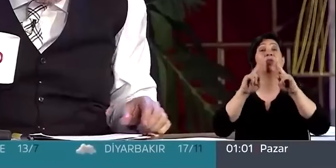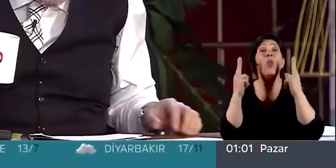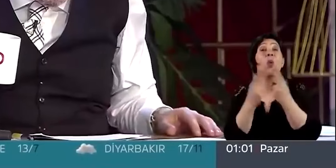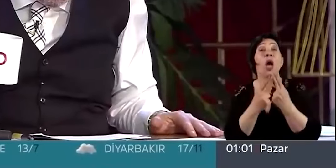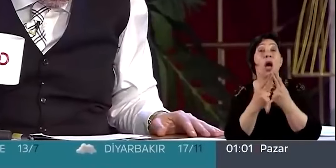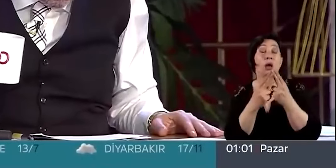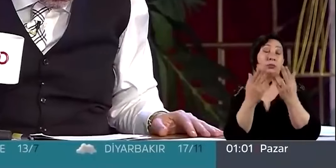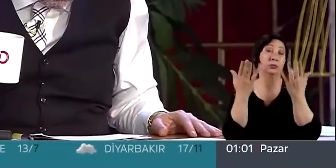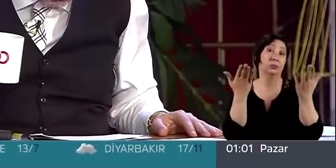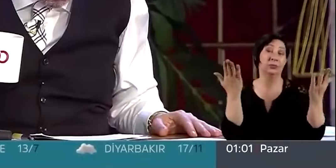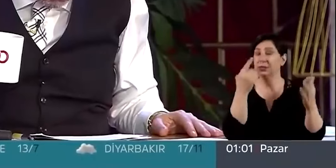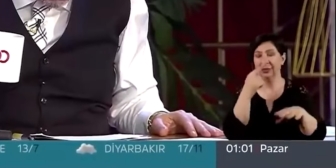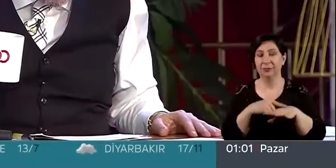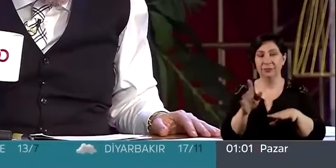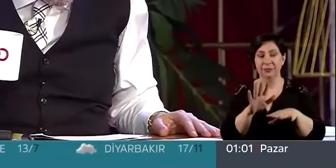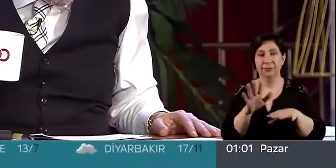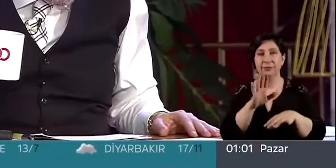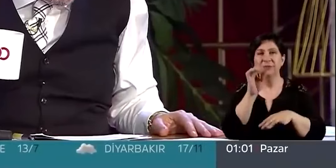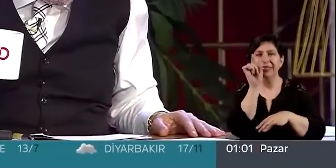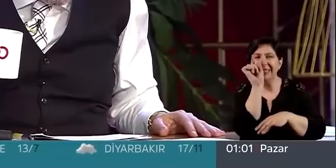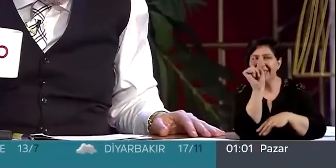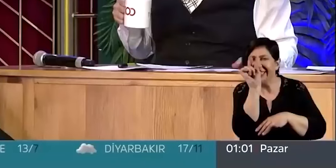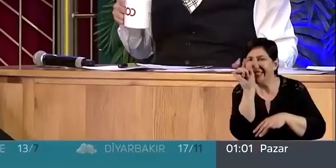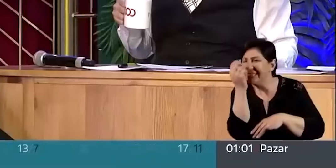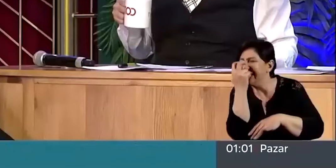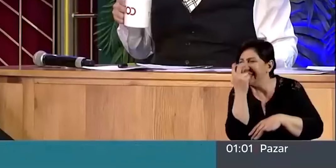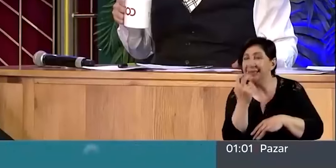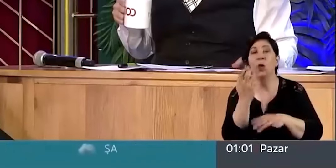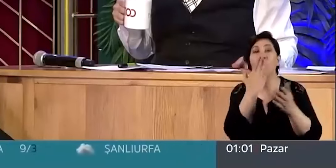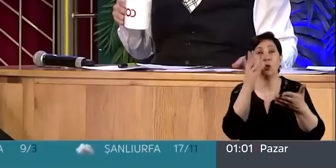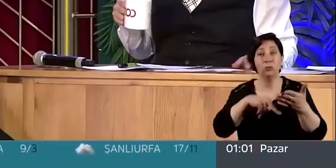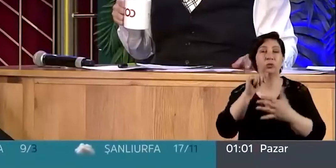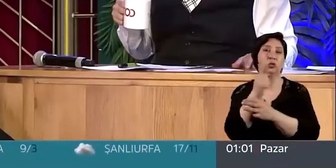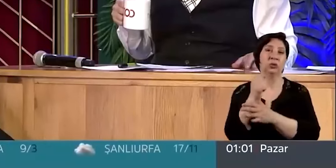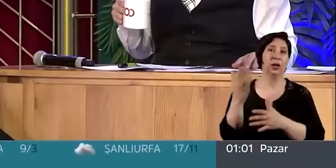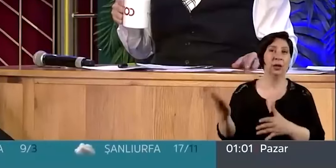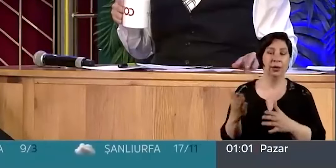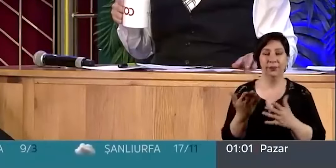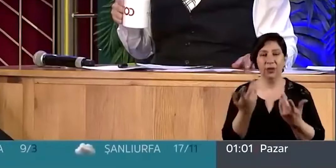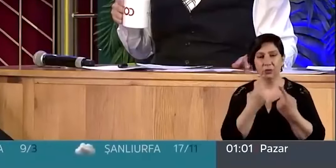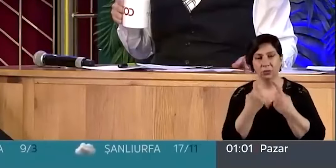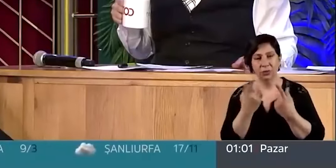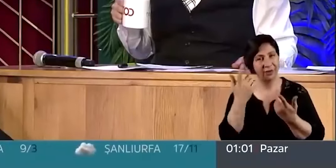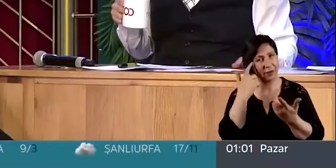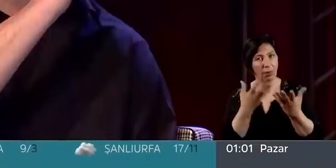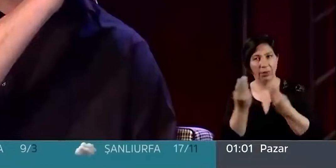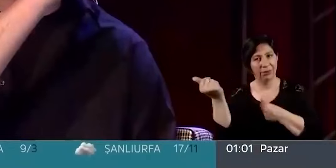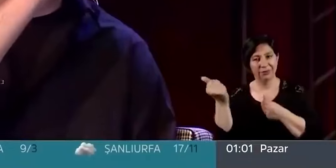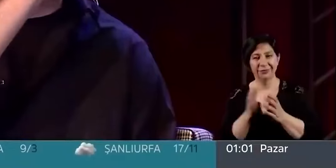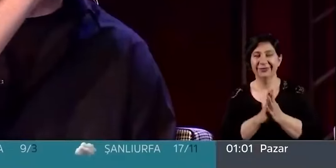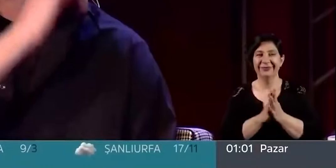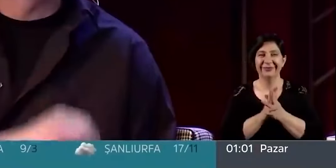yani. İnanılmaz bir şey. Her satırını okuduğum müthiş bir ustamızdır. Ne konuşuyorduk? Kafam gitti benim.